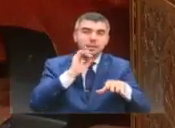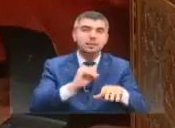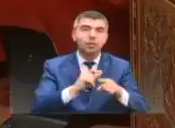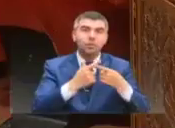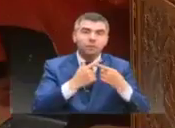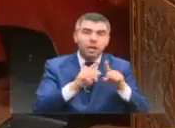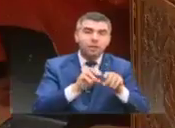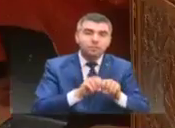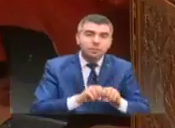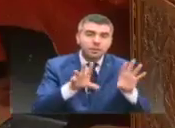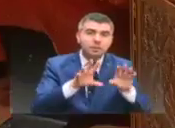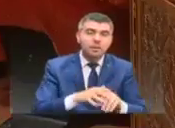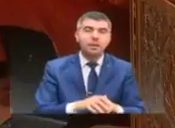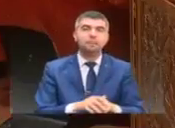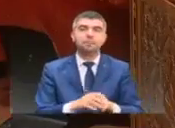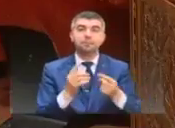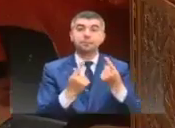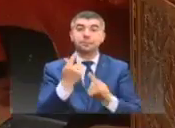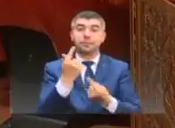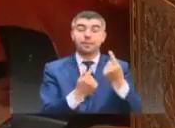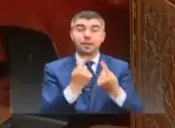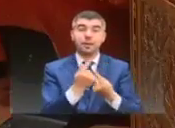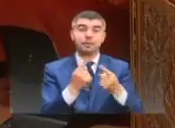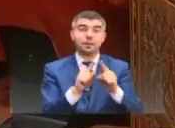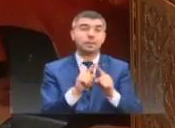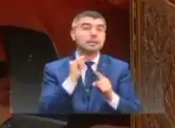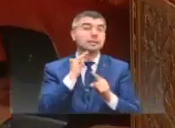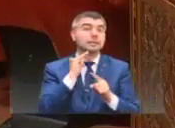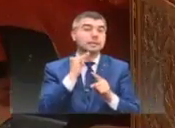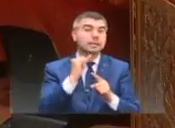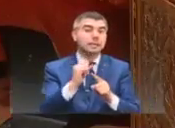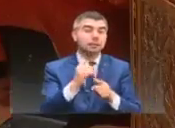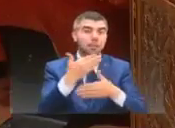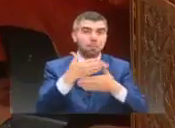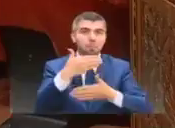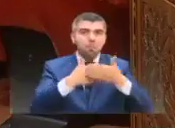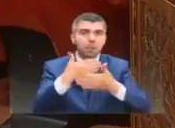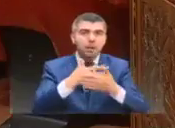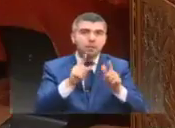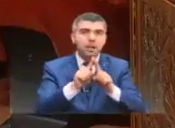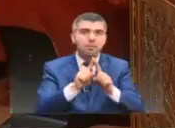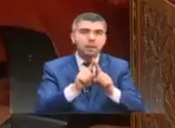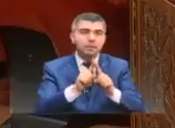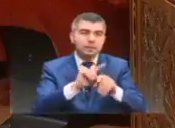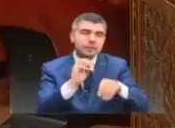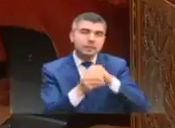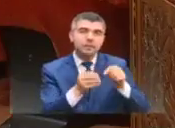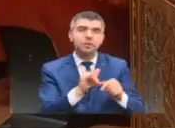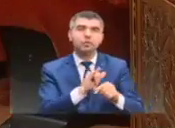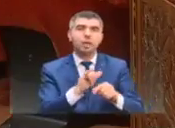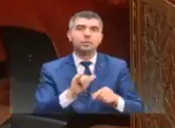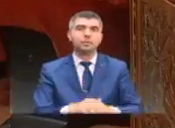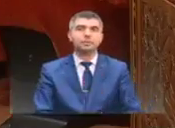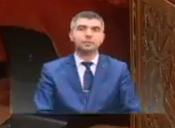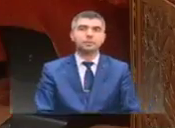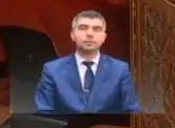مع الفاعلين المحليين حتى نضمن استدامة هذه المنشآت. ما بغيناش نبنيو سدود تلية ونخليوها مرمية في الطبيعة كما حدث في السابق، بغينا